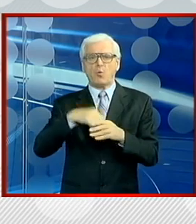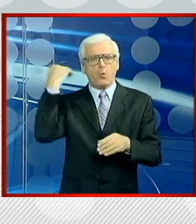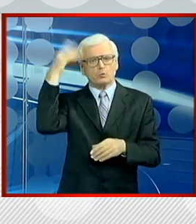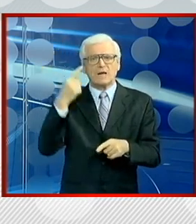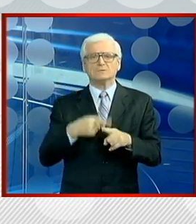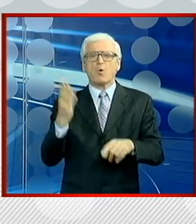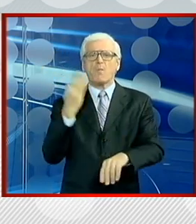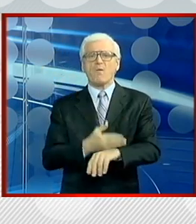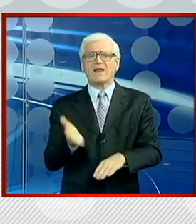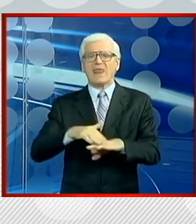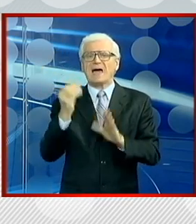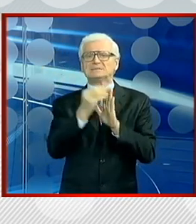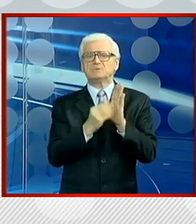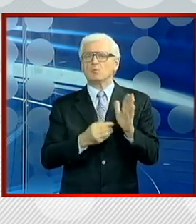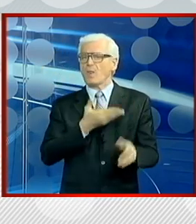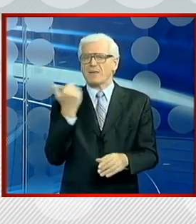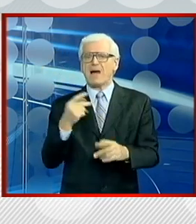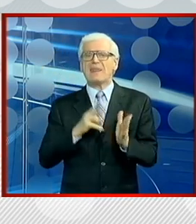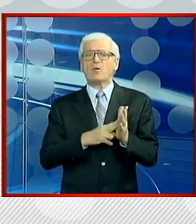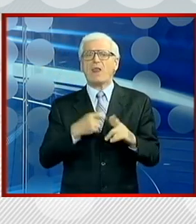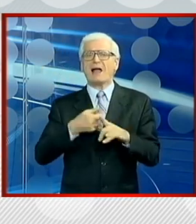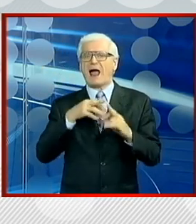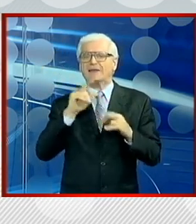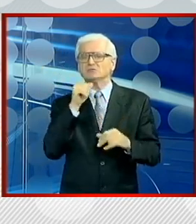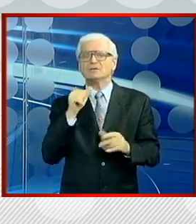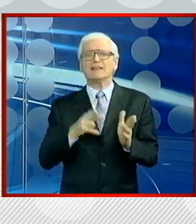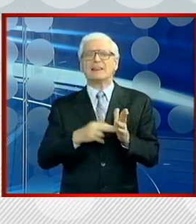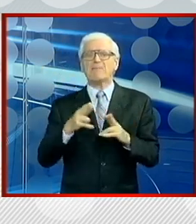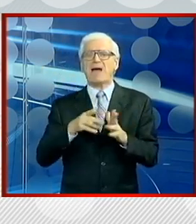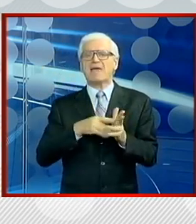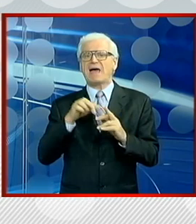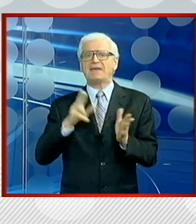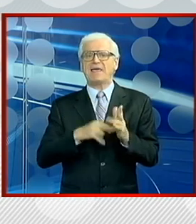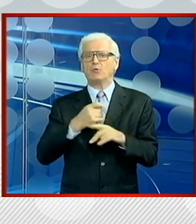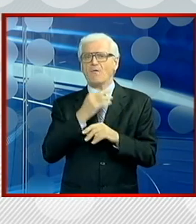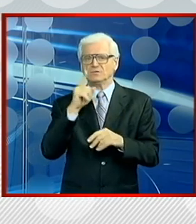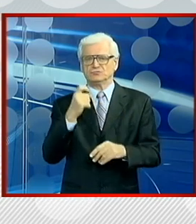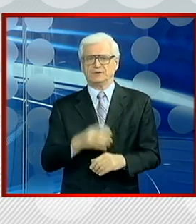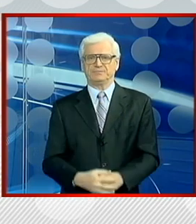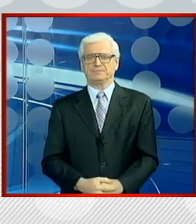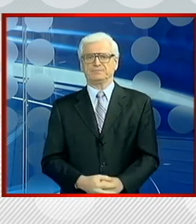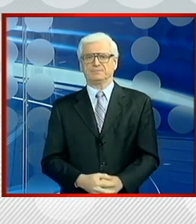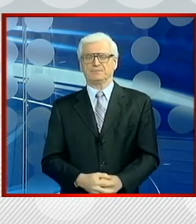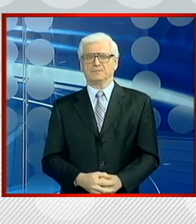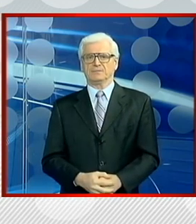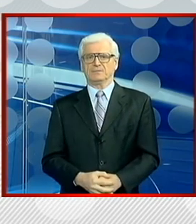Zbog povreda na spisku se ne nalaze Nikola Kalinić i Nemanja Nedović.